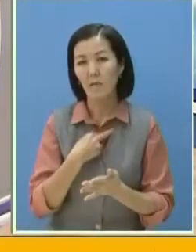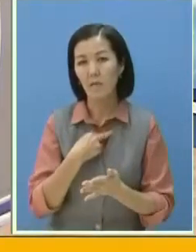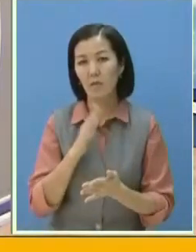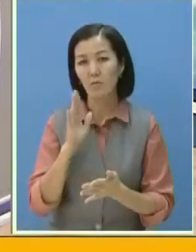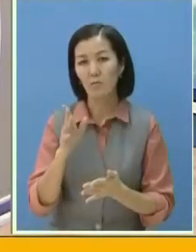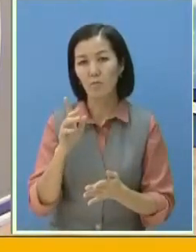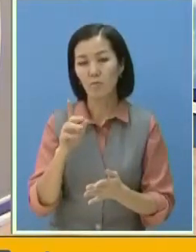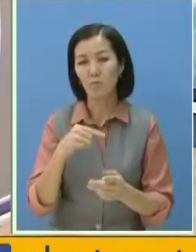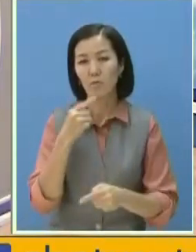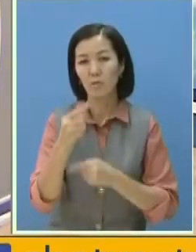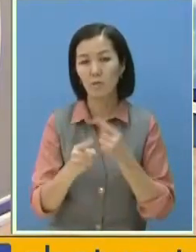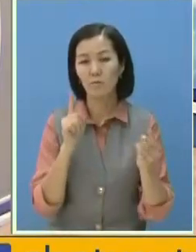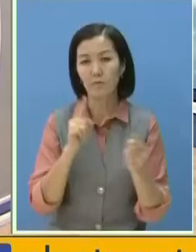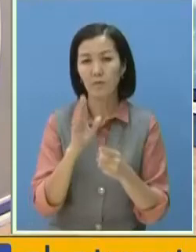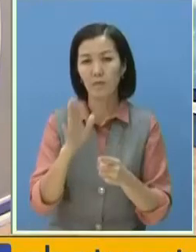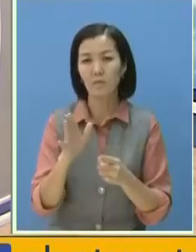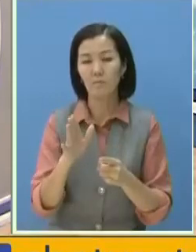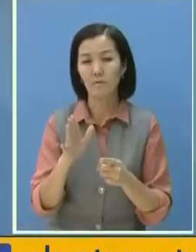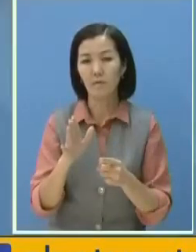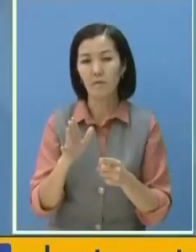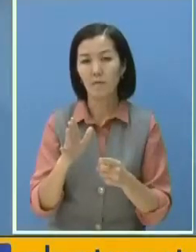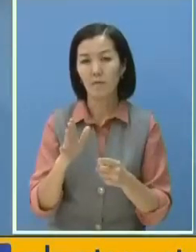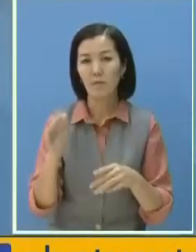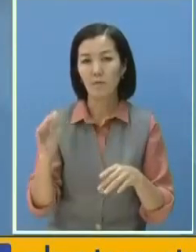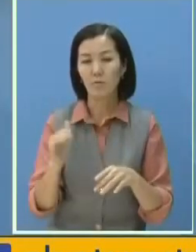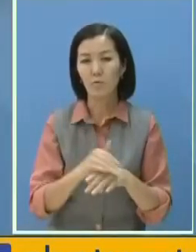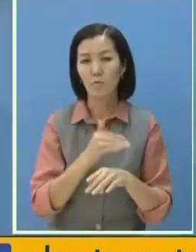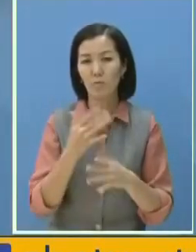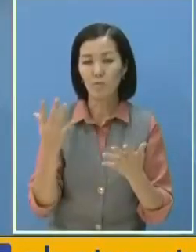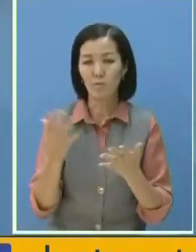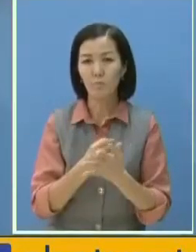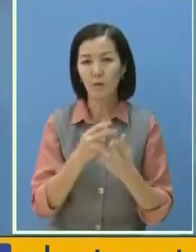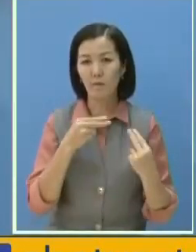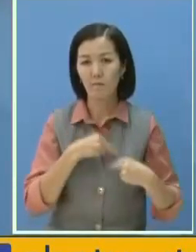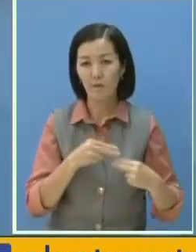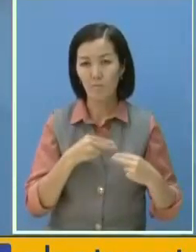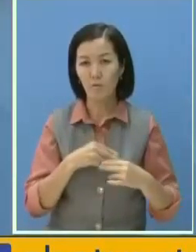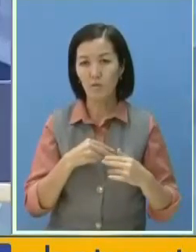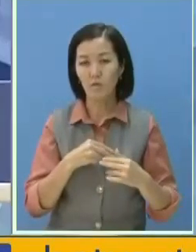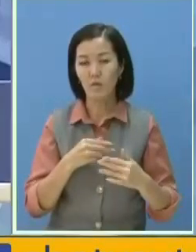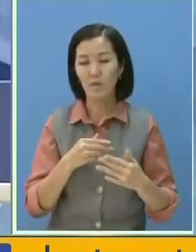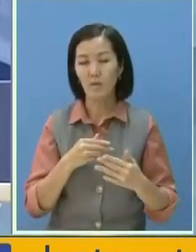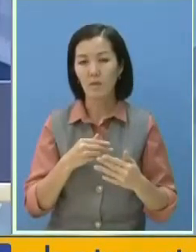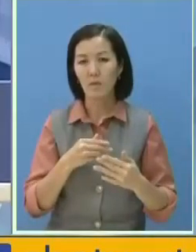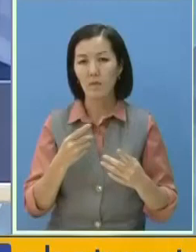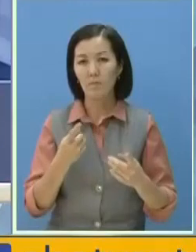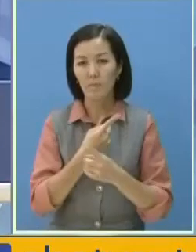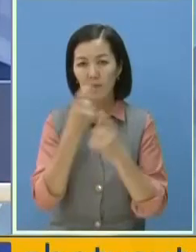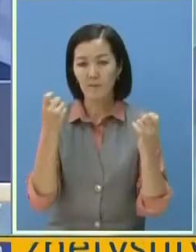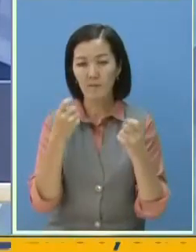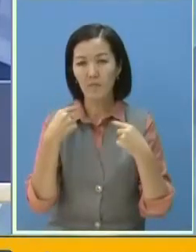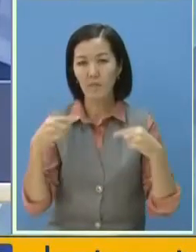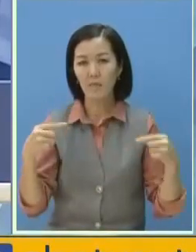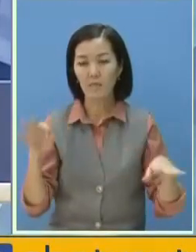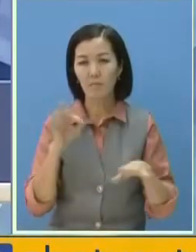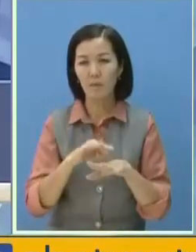встретимся. Желаю вам всего самого доброго, успехов в вашей работе по просвещению нашего населения в области различных